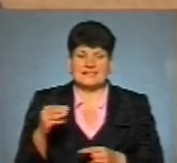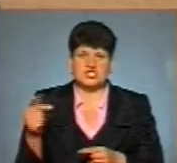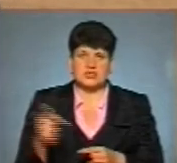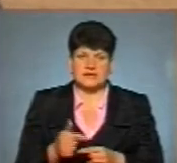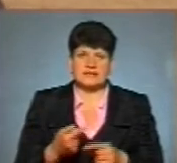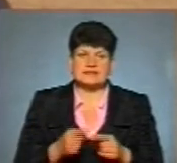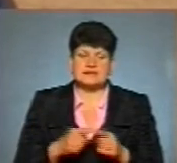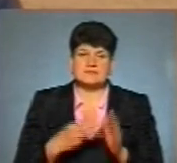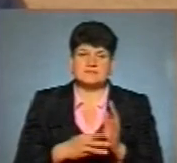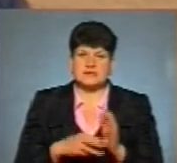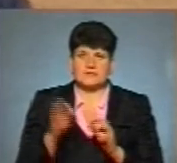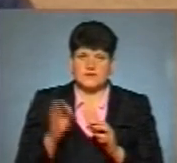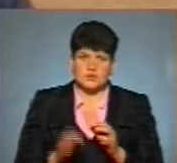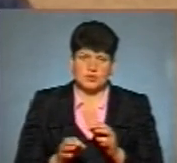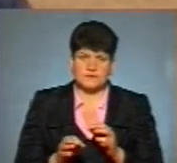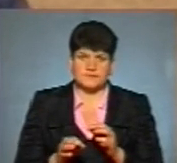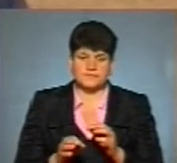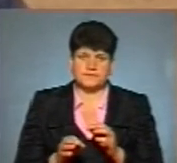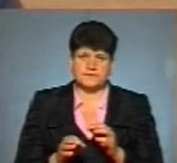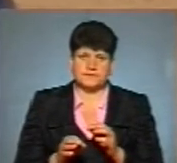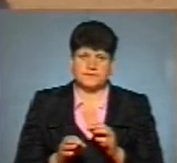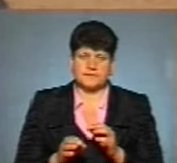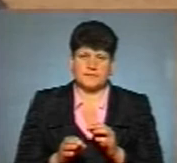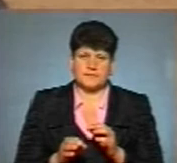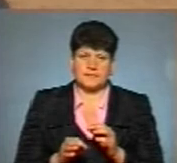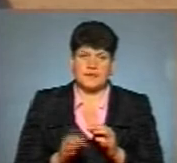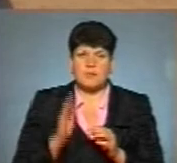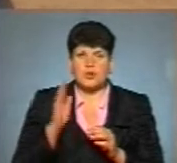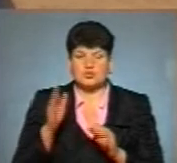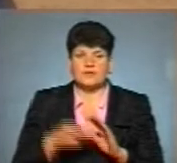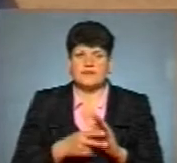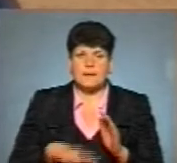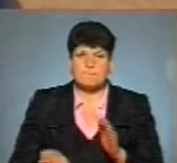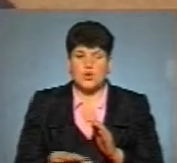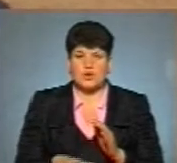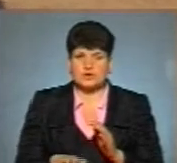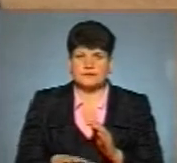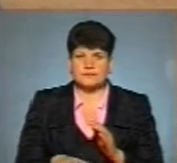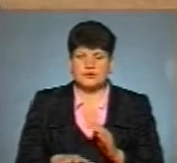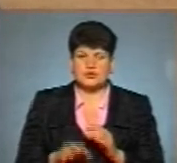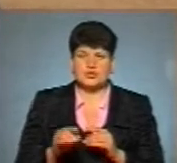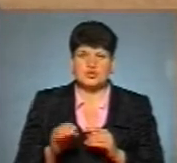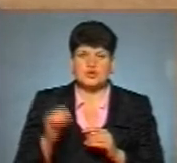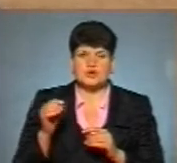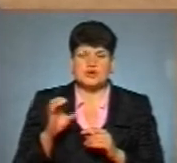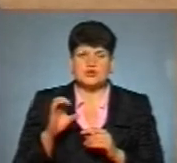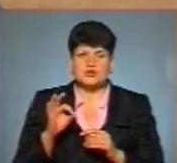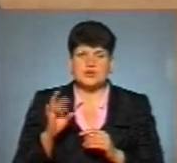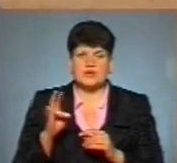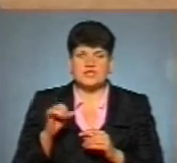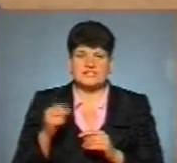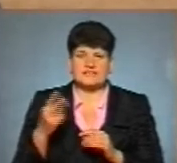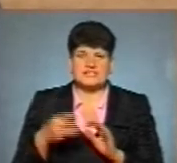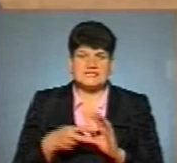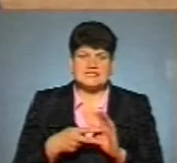це 80% до прогнозованих площ. Соняшника, 27 тисяч, це